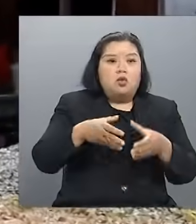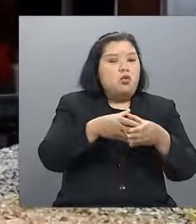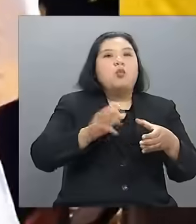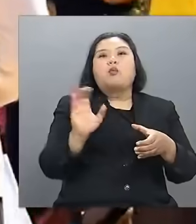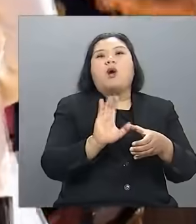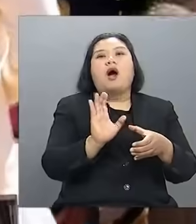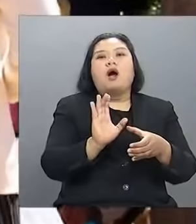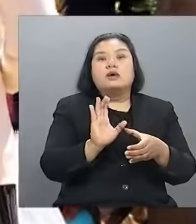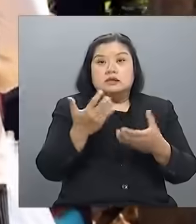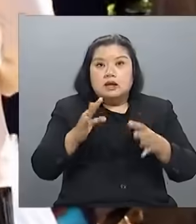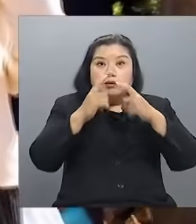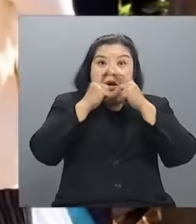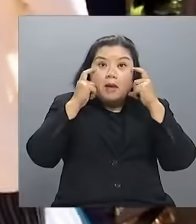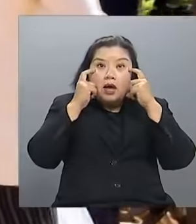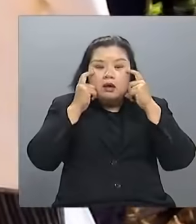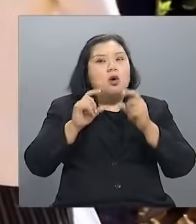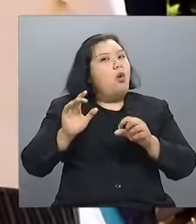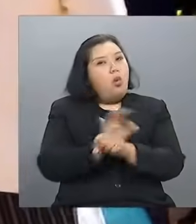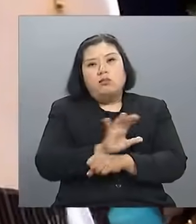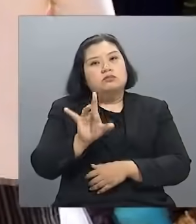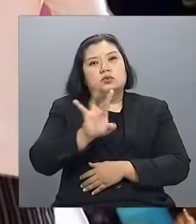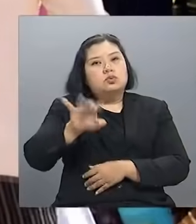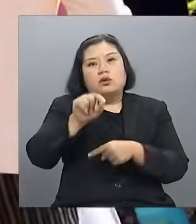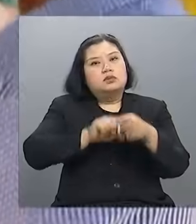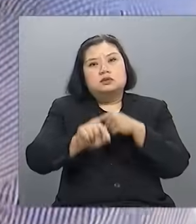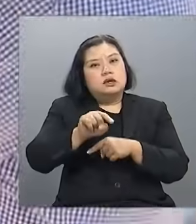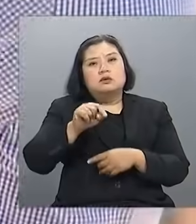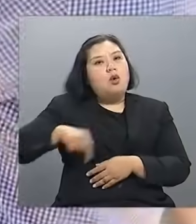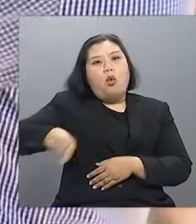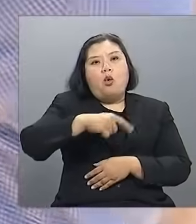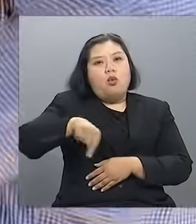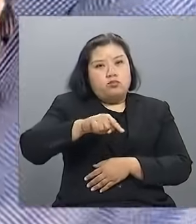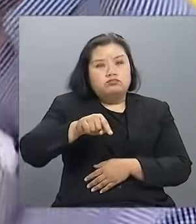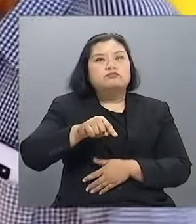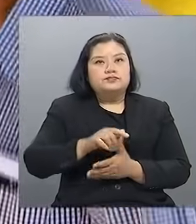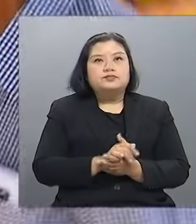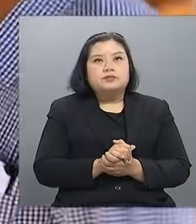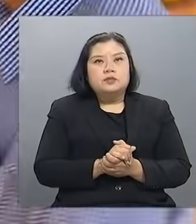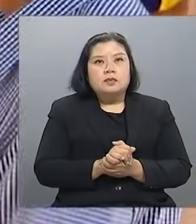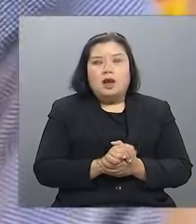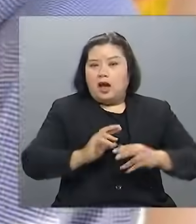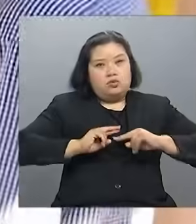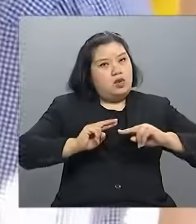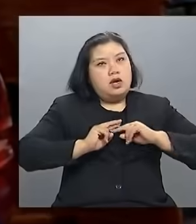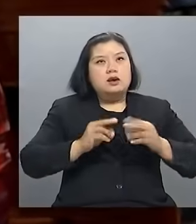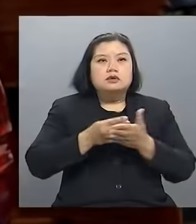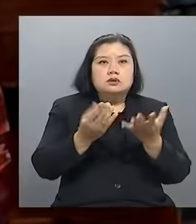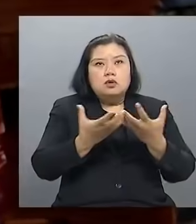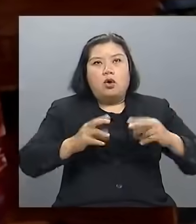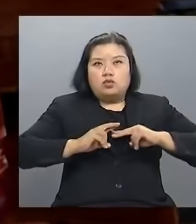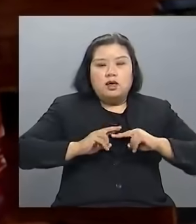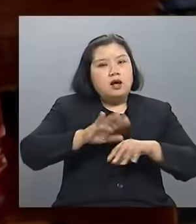าแล้วว่าให้สวมแมส 100% ค่ะตอนนี้คือไปไหนก็พกแอลกอฮอล์ติดตัวไว้ตลอดคือซื้อของอะไรเสร็จก็ล้างไม้ล้างมือ